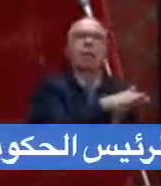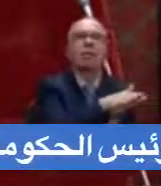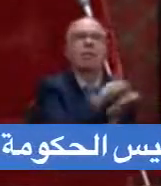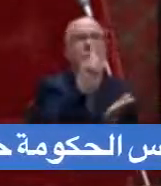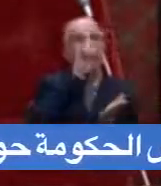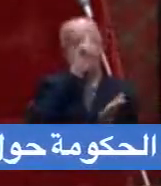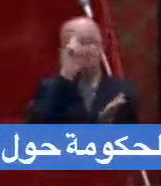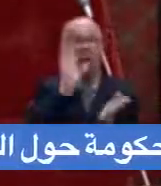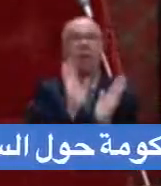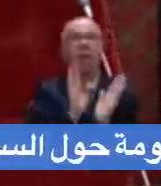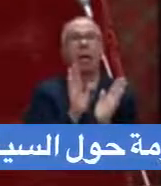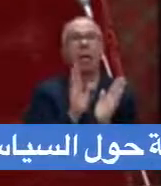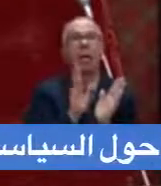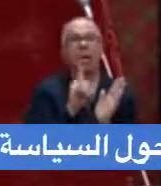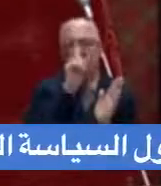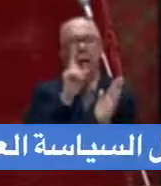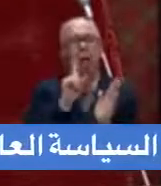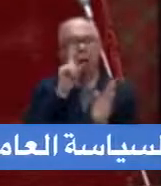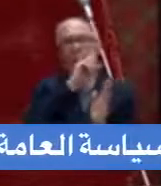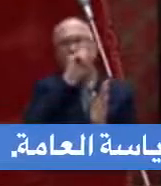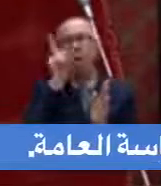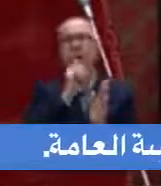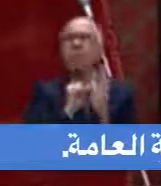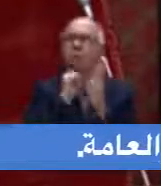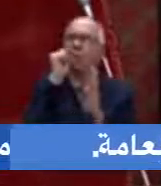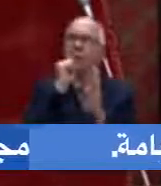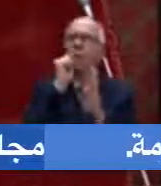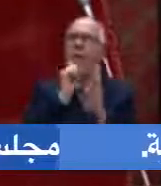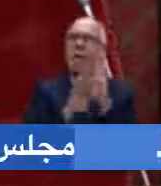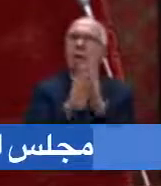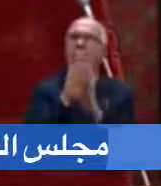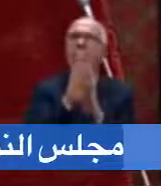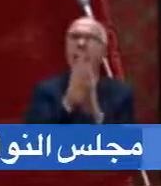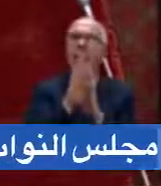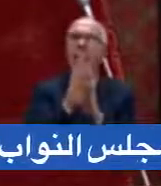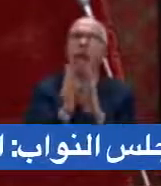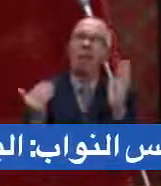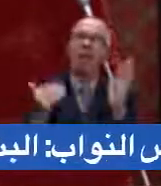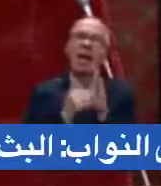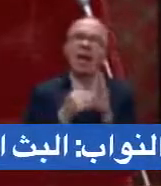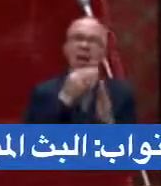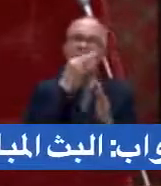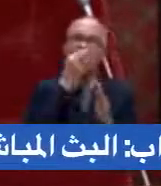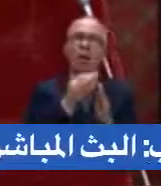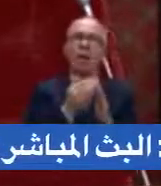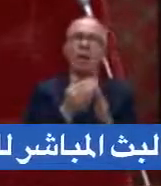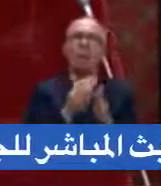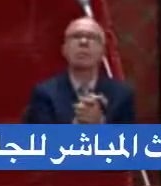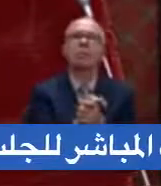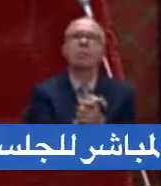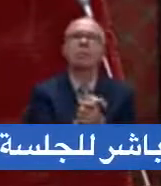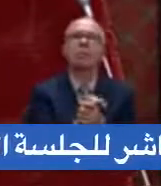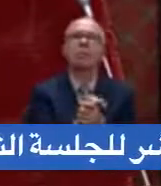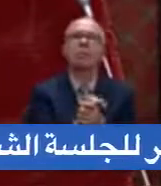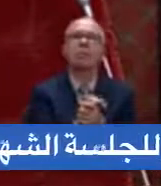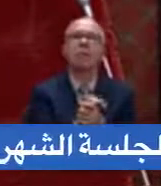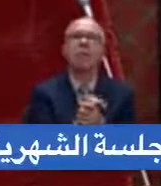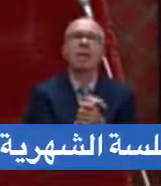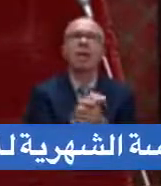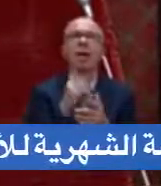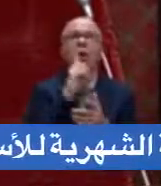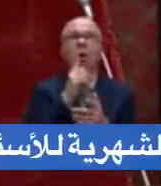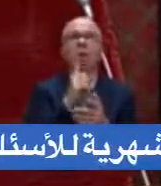نربحوا وغادي ننجحوا في هذه المعركه. اريد في الاخير ان اقول اولا وقبل كل شيء، وانا قبل كل شيء، هذه